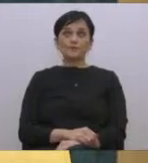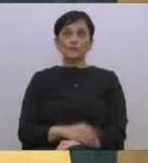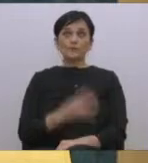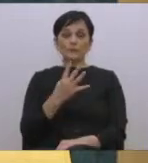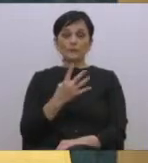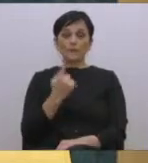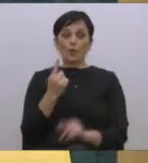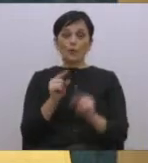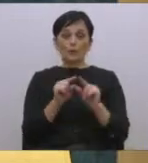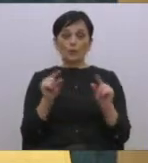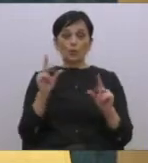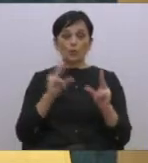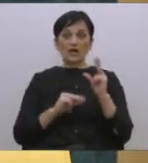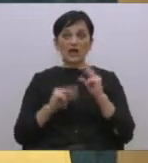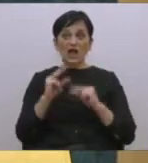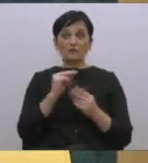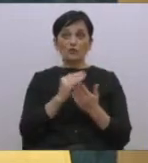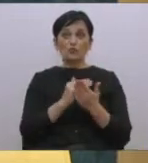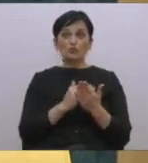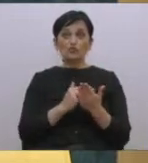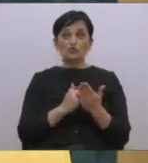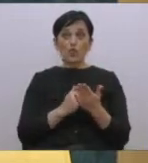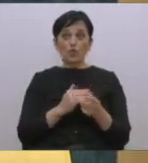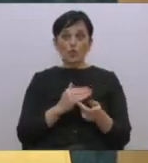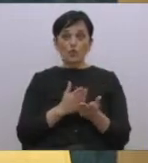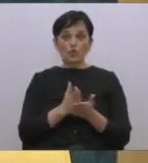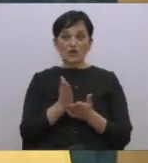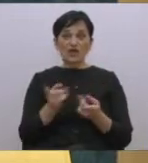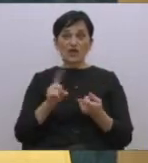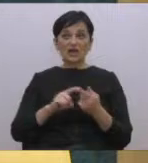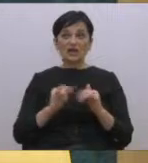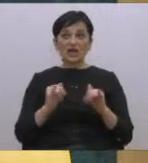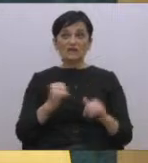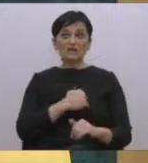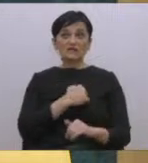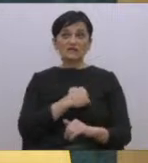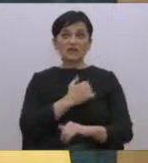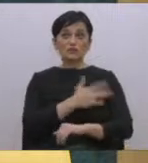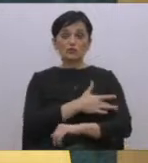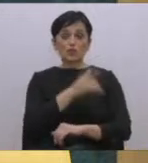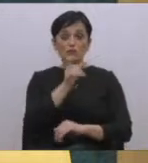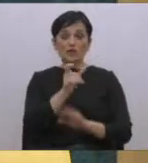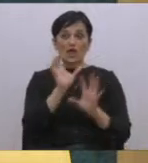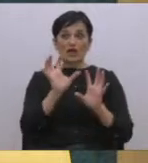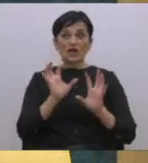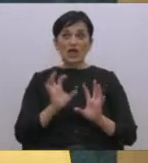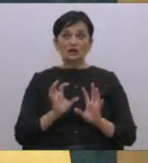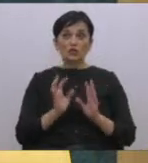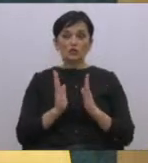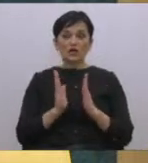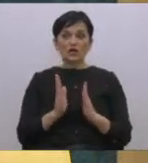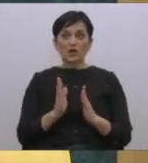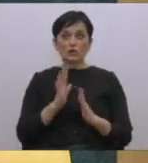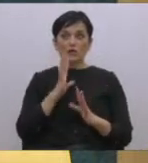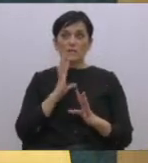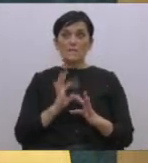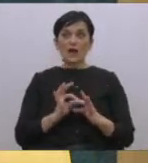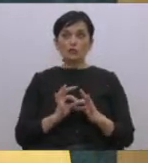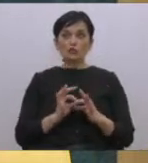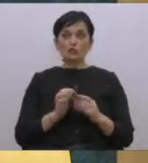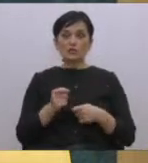41 მუხლით გათვალისწინებული პროგრამების გავლის შემთხვევაში გავრცელდეს სამხედრო მოსამსახურისათვის კანონმდებლობით განსაზღვრული